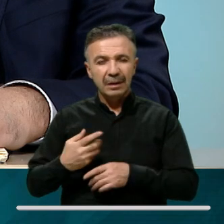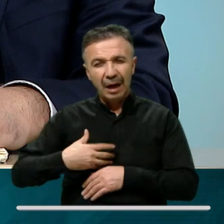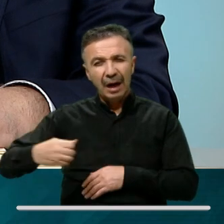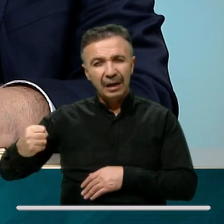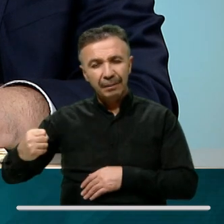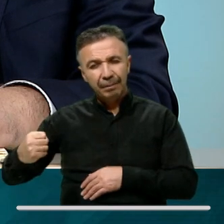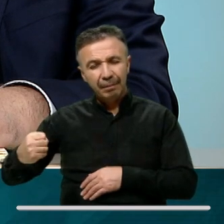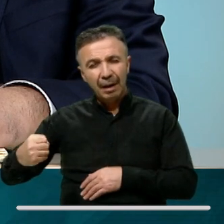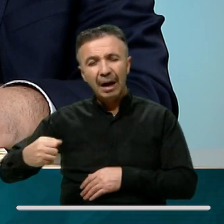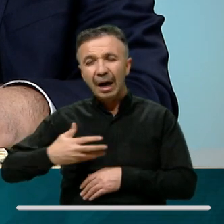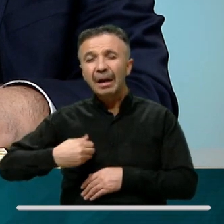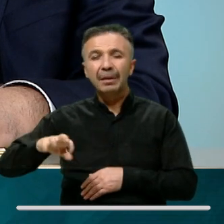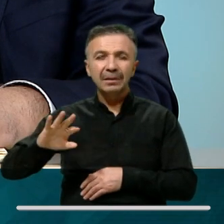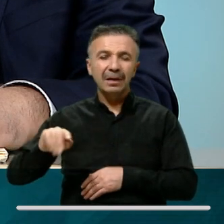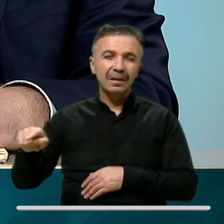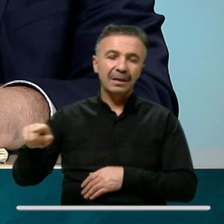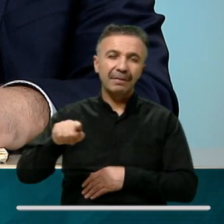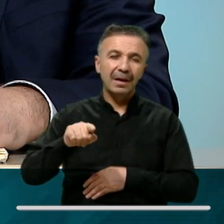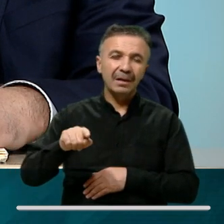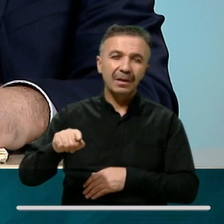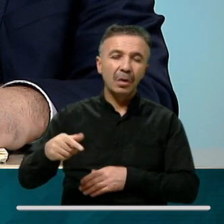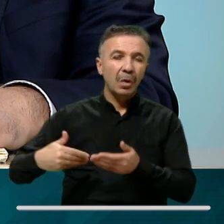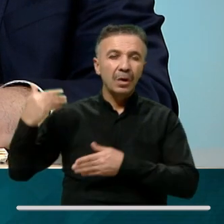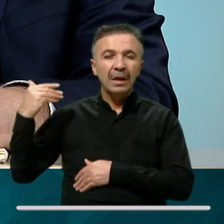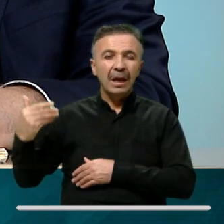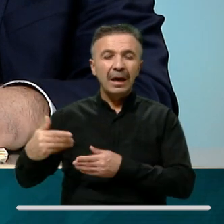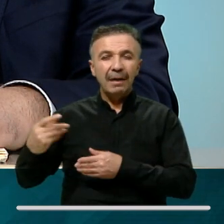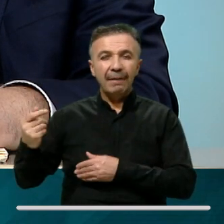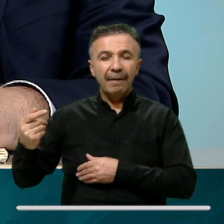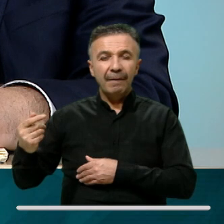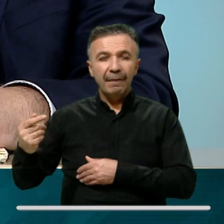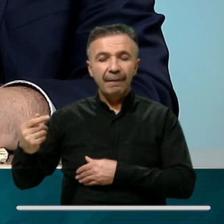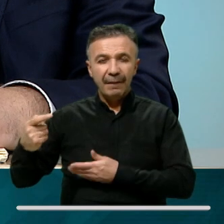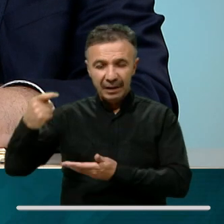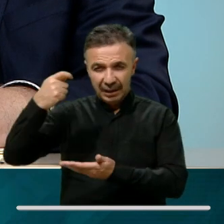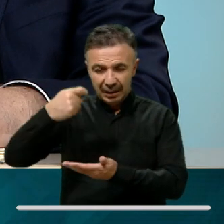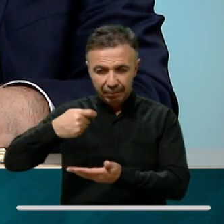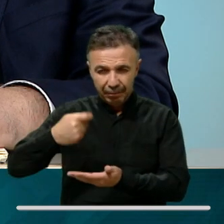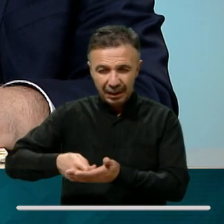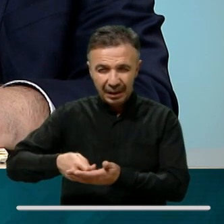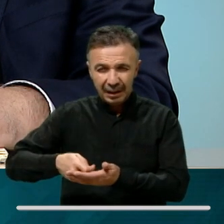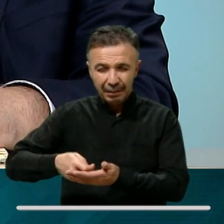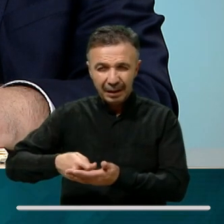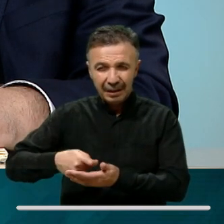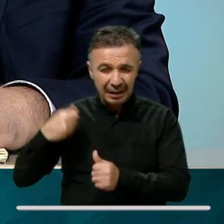ben dedim sizin verdiğiniz kapurayı vermeyeceğim ve kendim dedim mahsulümü şey yapacağım dedim.